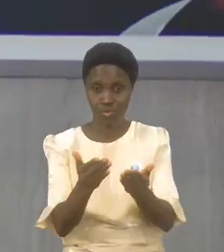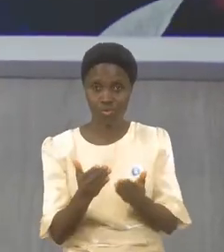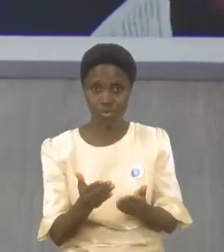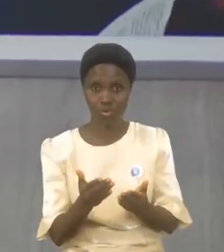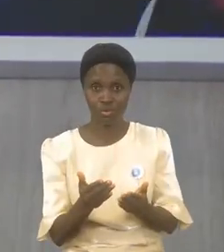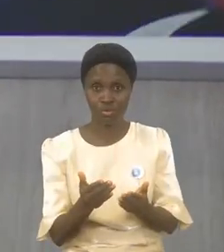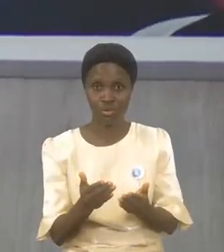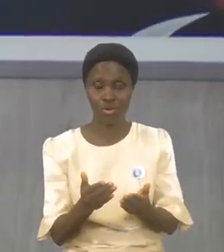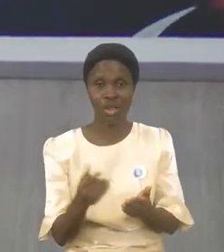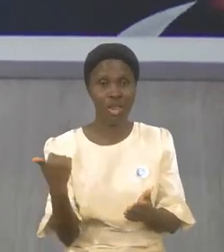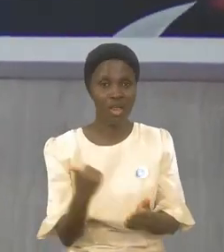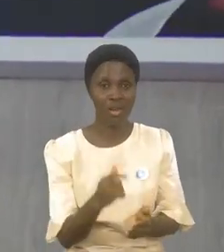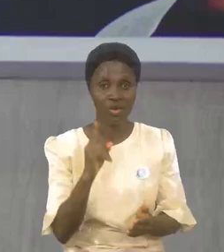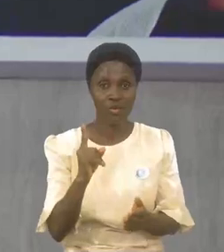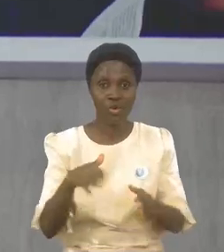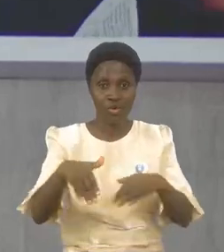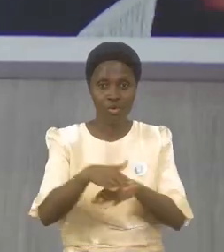le roi.